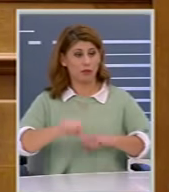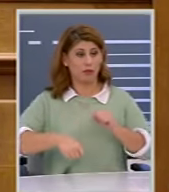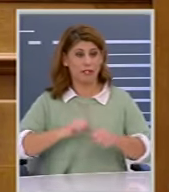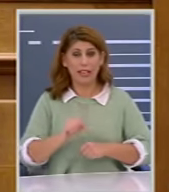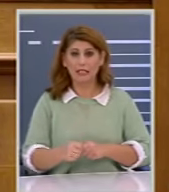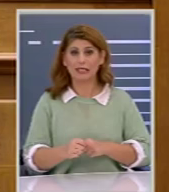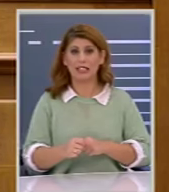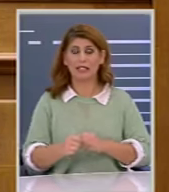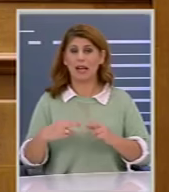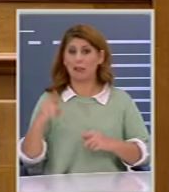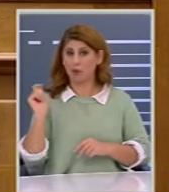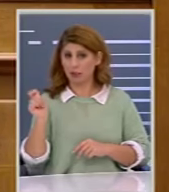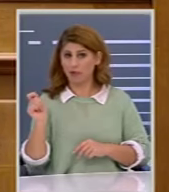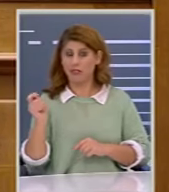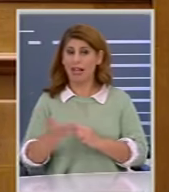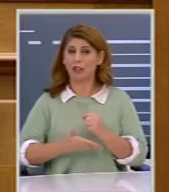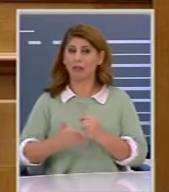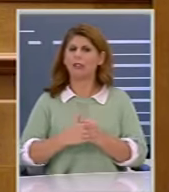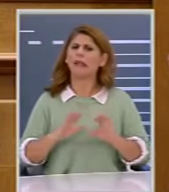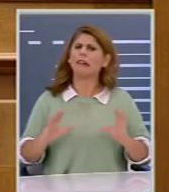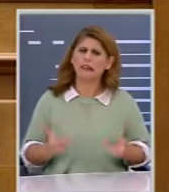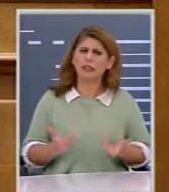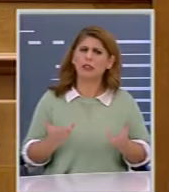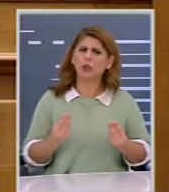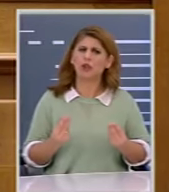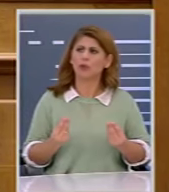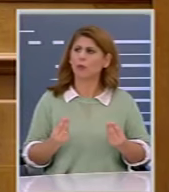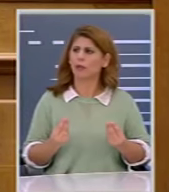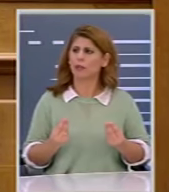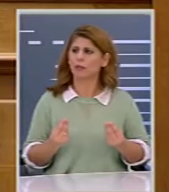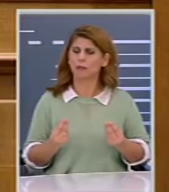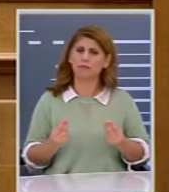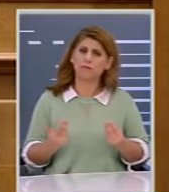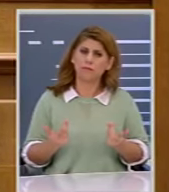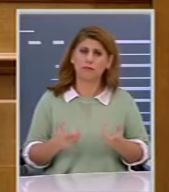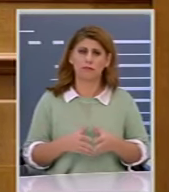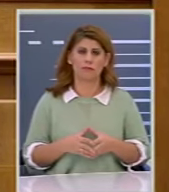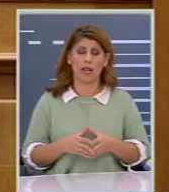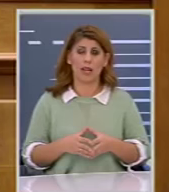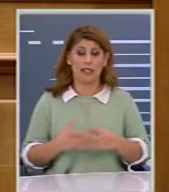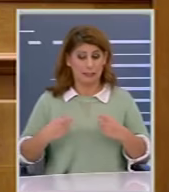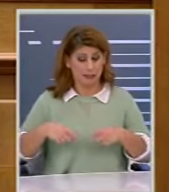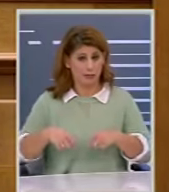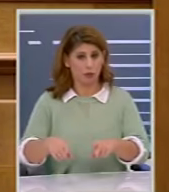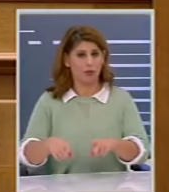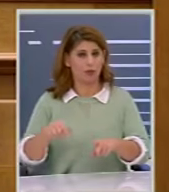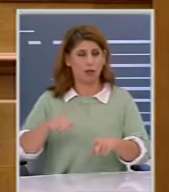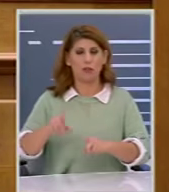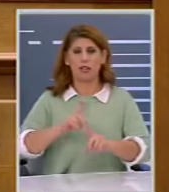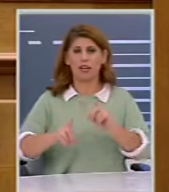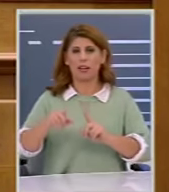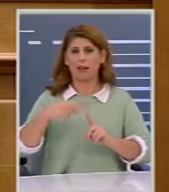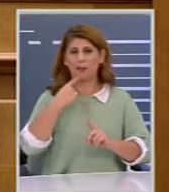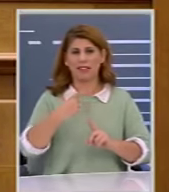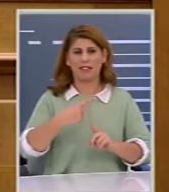της αντιπολίτευσης, αγρότες. Γιατί βγαίνουμε τόσο κοντά, ενώ την ίδια ώρα κάποιοι εδώ πέρα λένε ότι κρύβομαστε